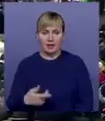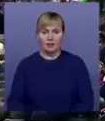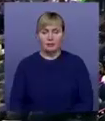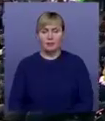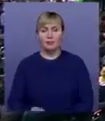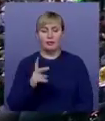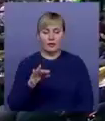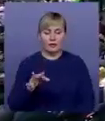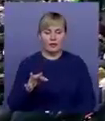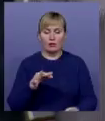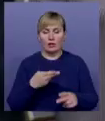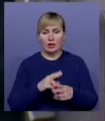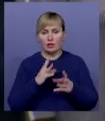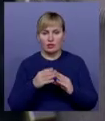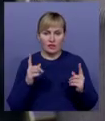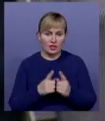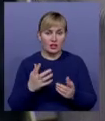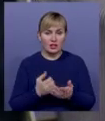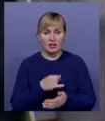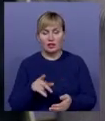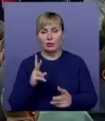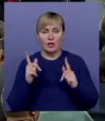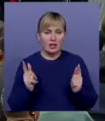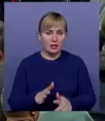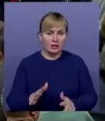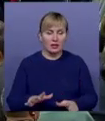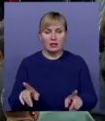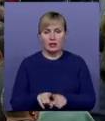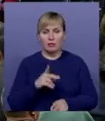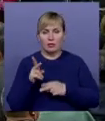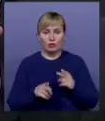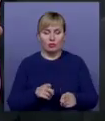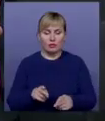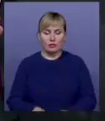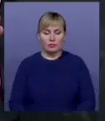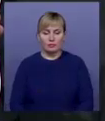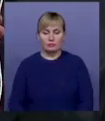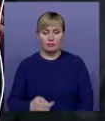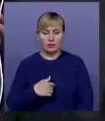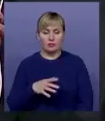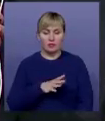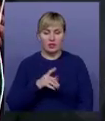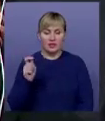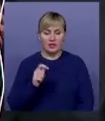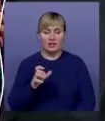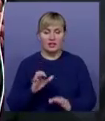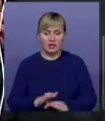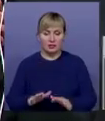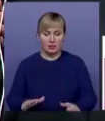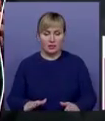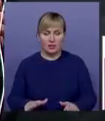однако в ходе отчетной встрече нашлись и те кто не согласен с подобными жалобами мы были воскресенье с детьми